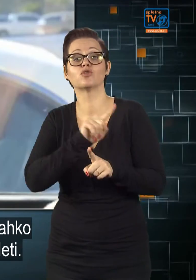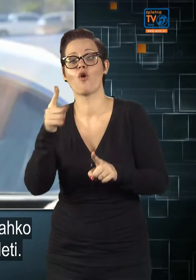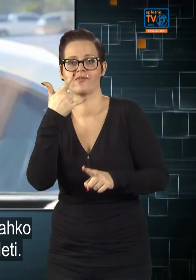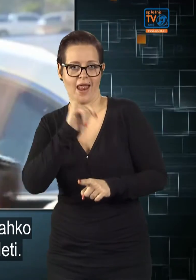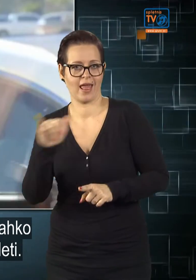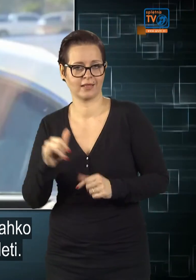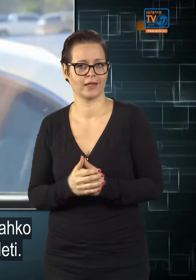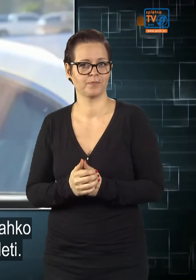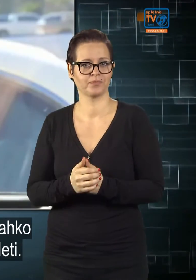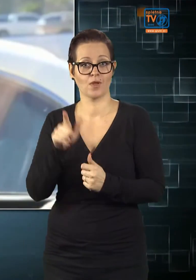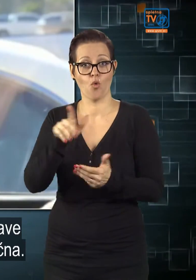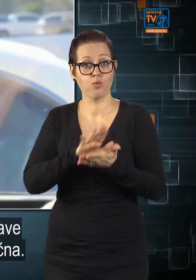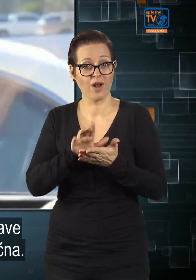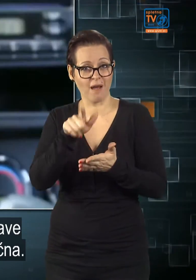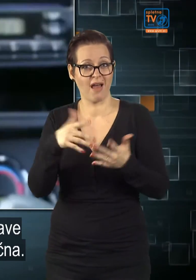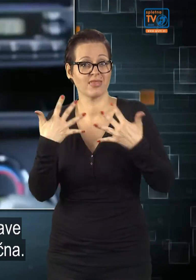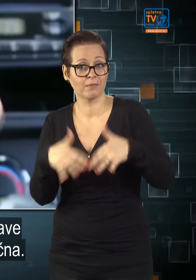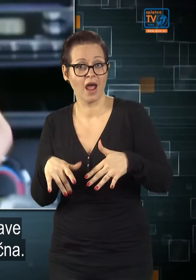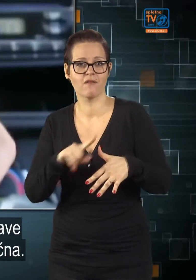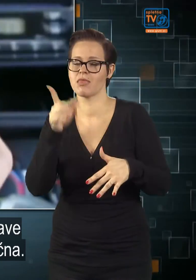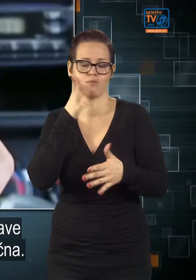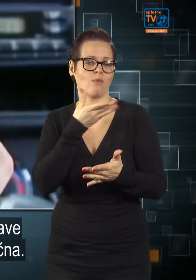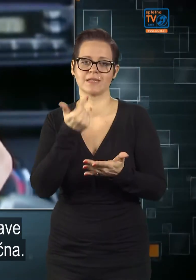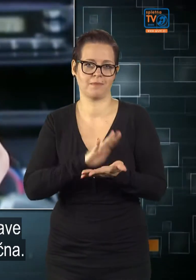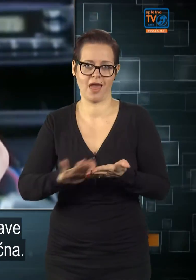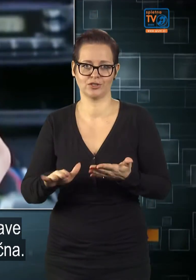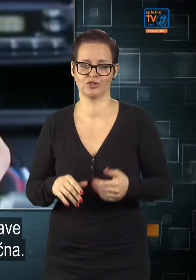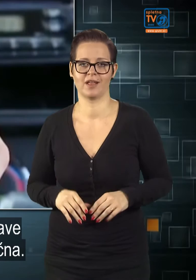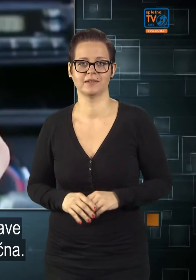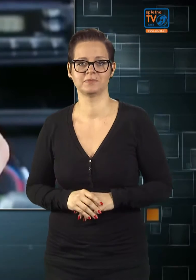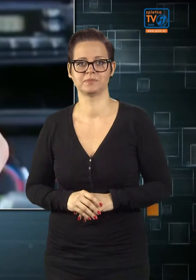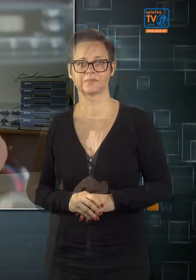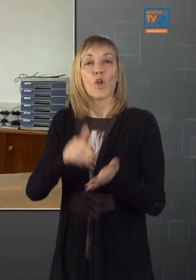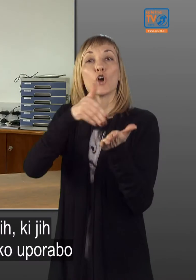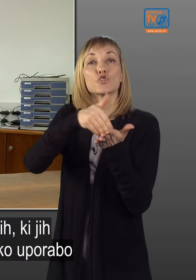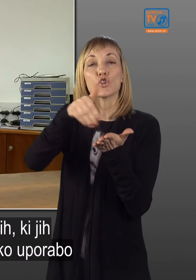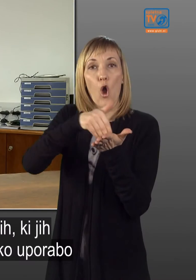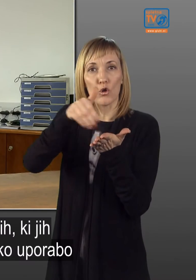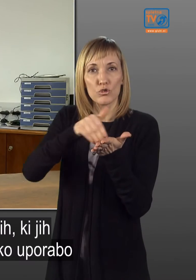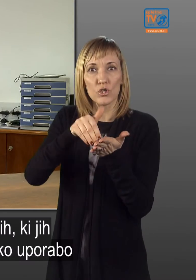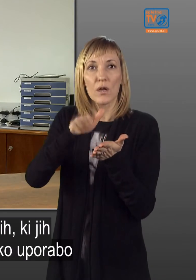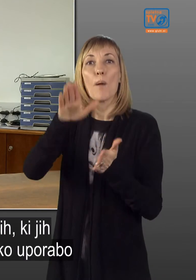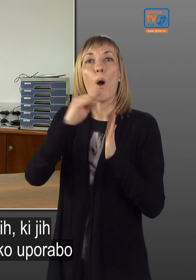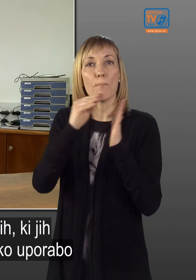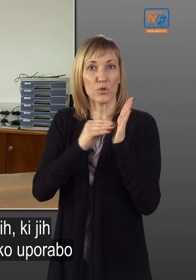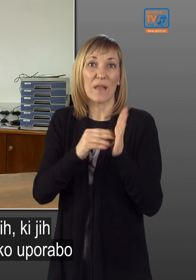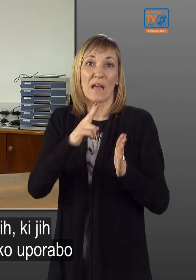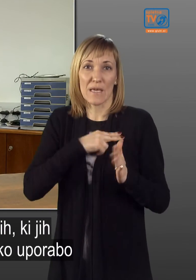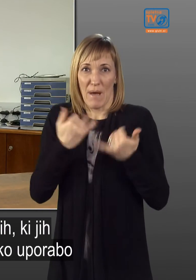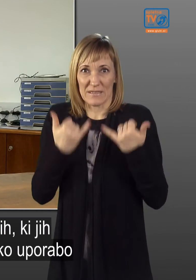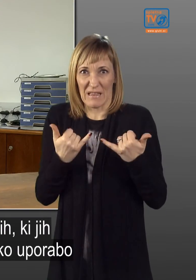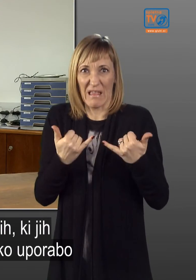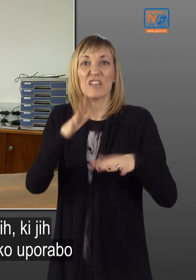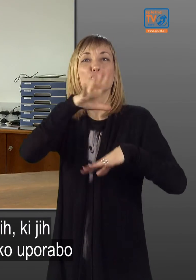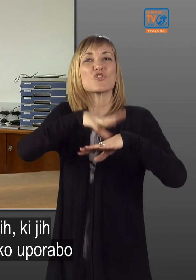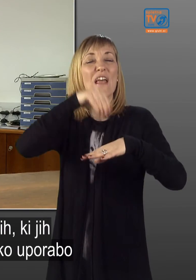2 leti. Uporaba te naprave pa ne bo brezplačna. Strošek je po podatkih, katerega imamo na